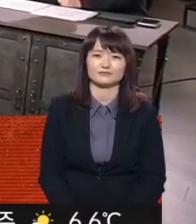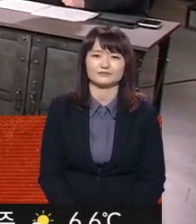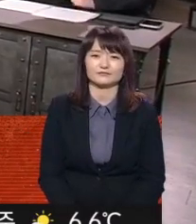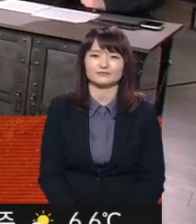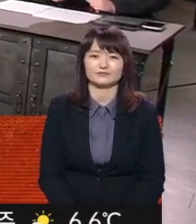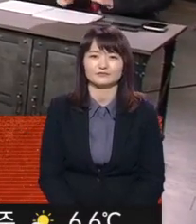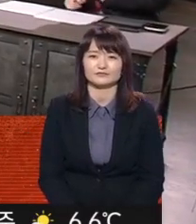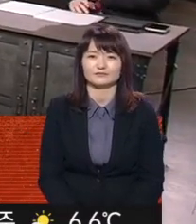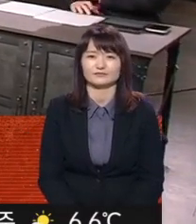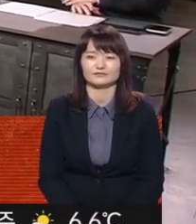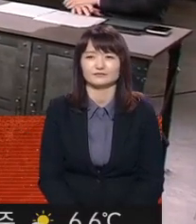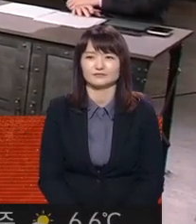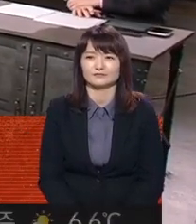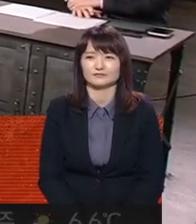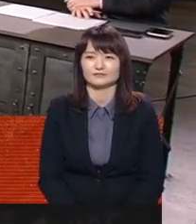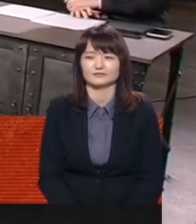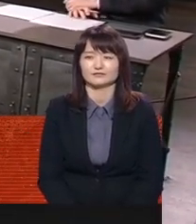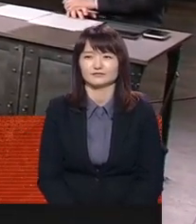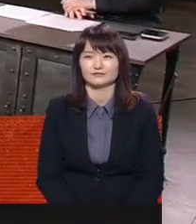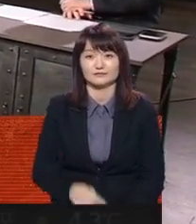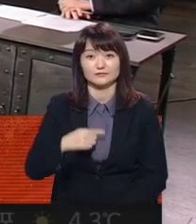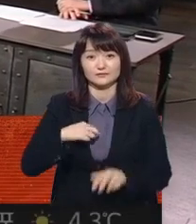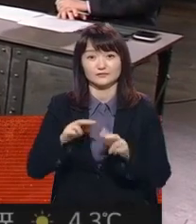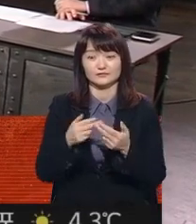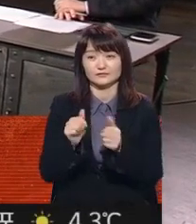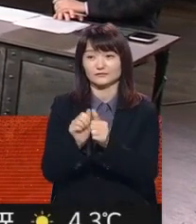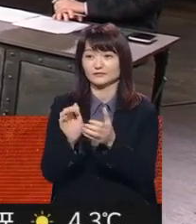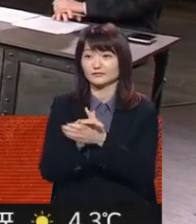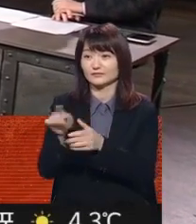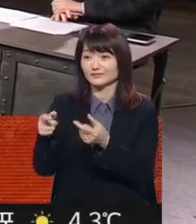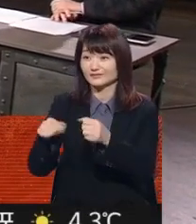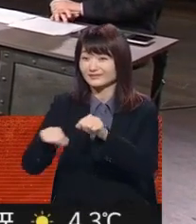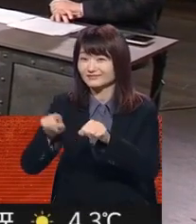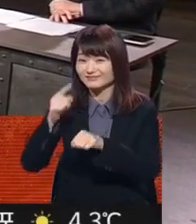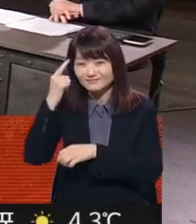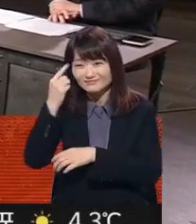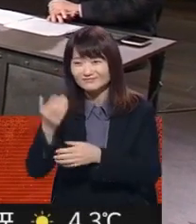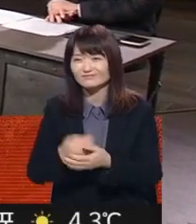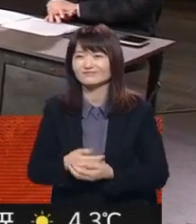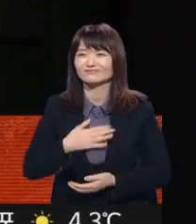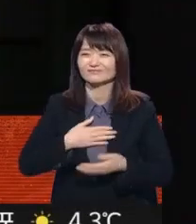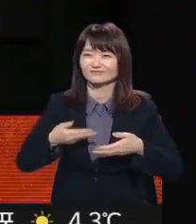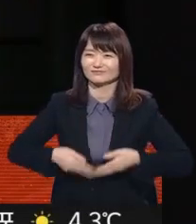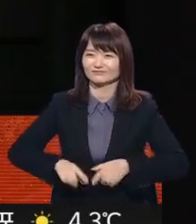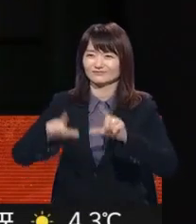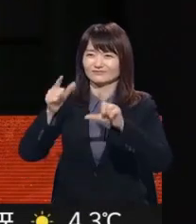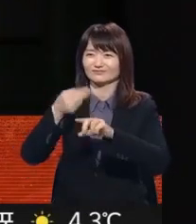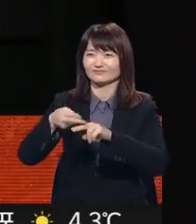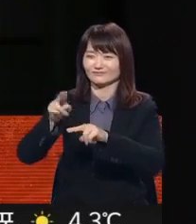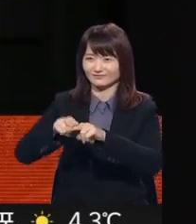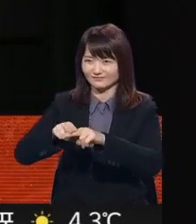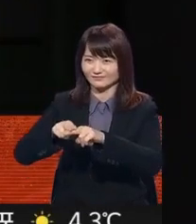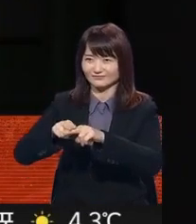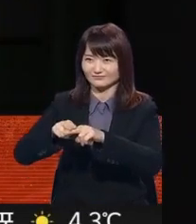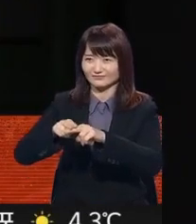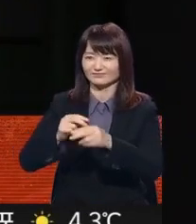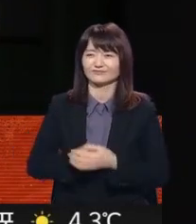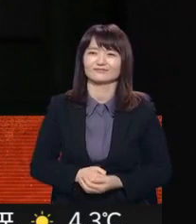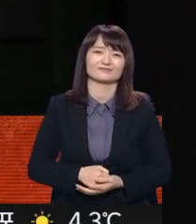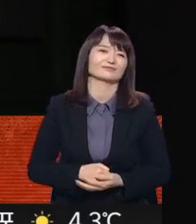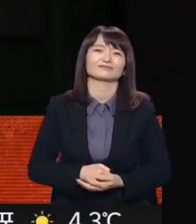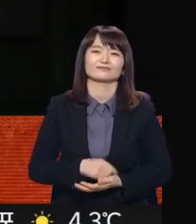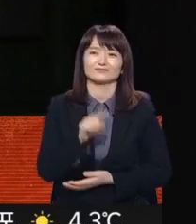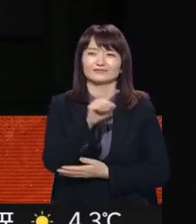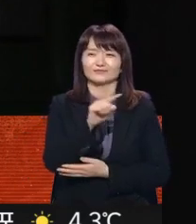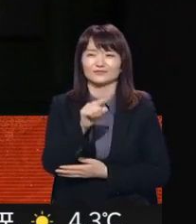만약에 본인 남자친구가 저렇게 한다, 어떻게 할 거예요? 저도 생일 선물을 그 땡땡 마켓에서 사서